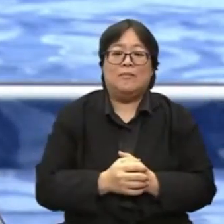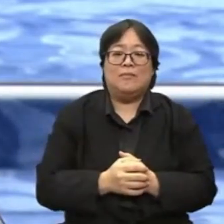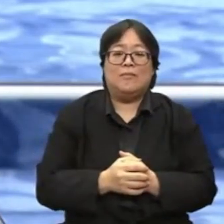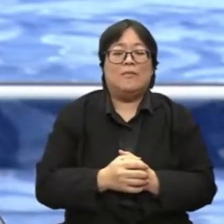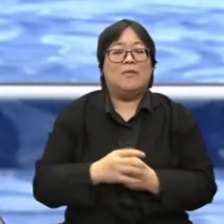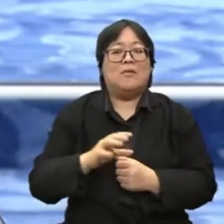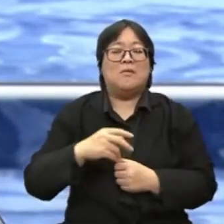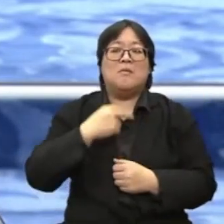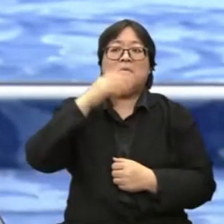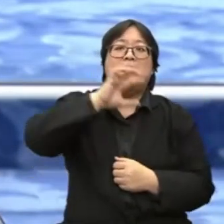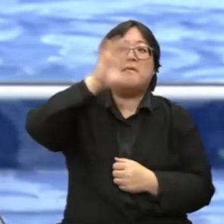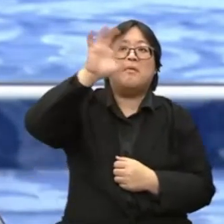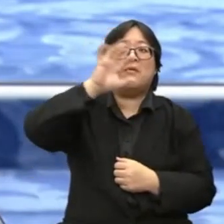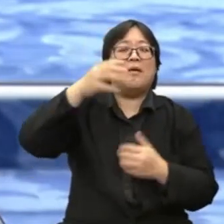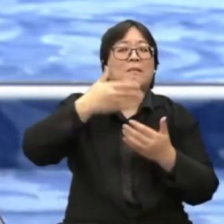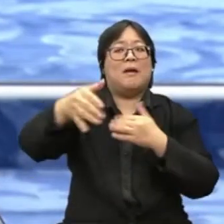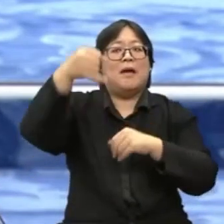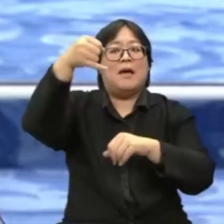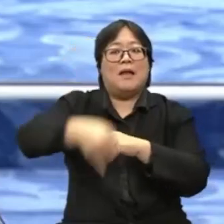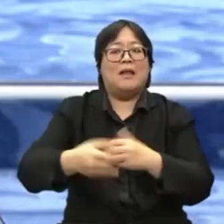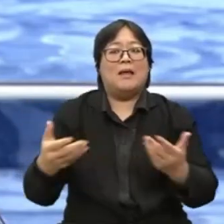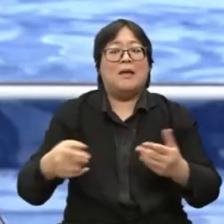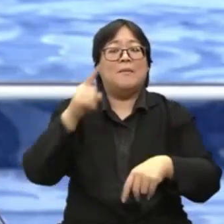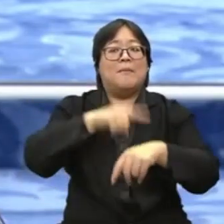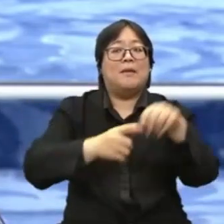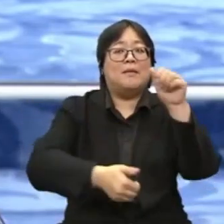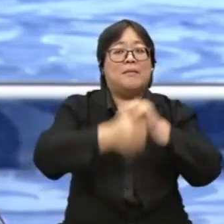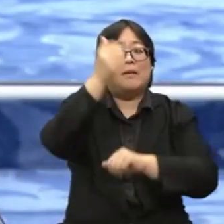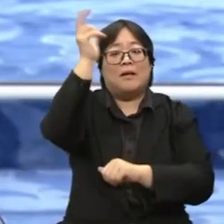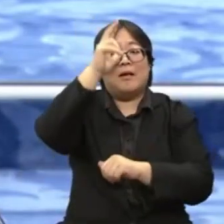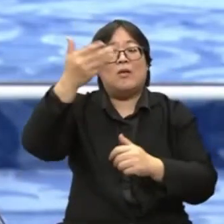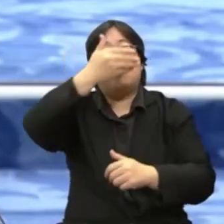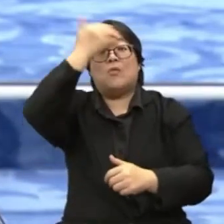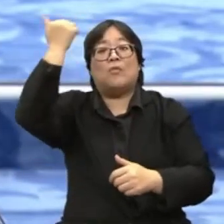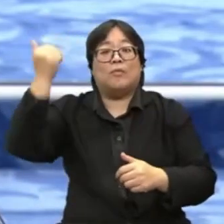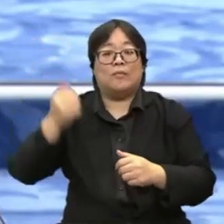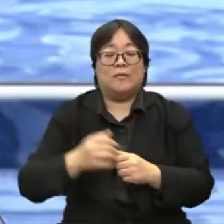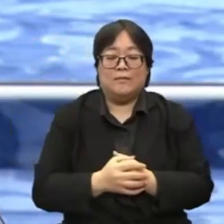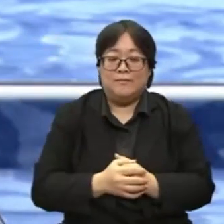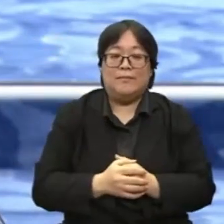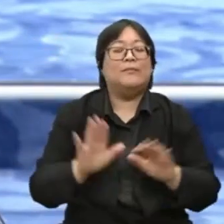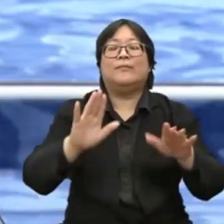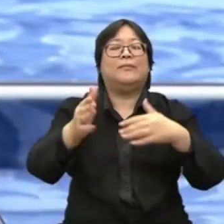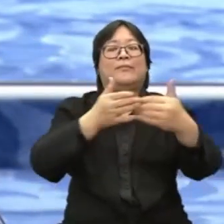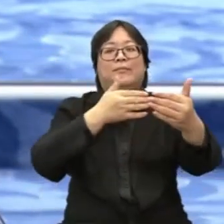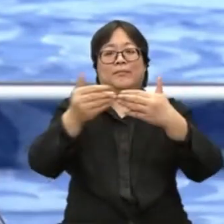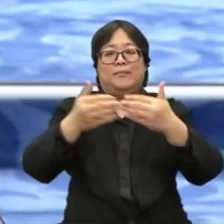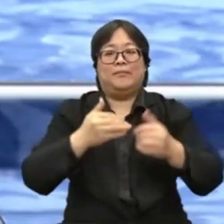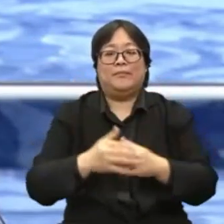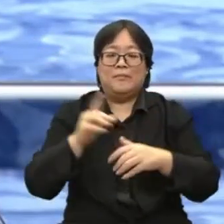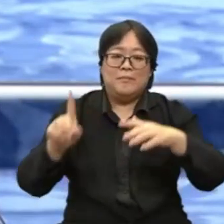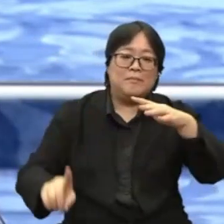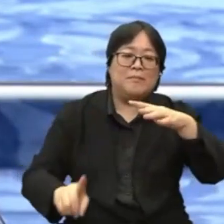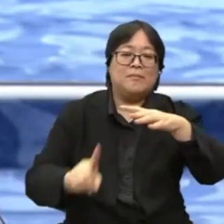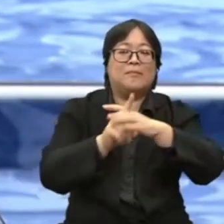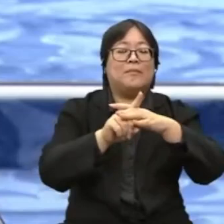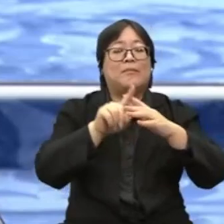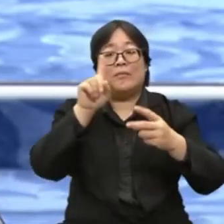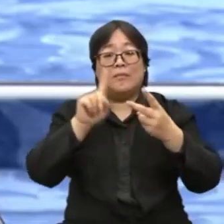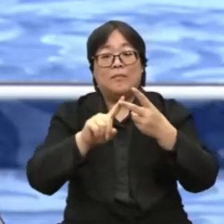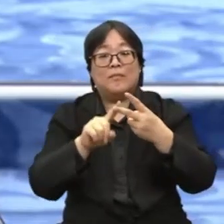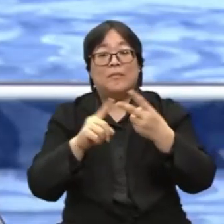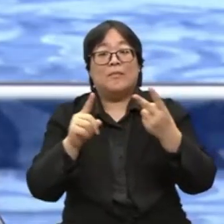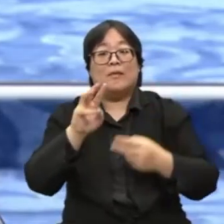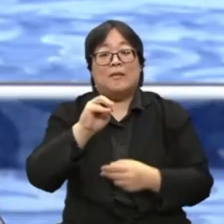melaungkan lepas dah kalah Bila Masa menang dalam kerajaan Terlupa dalam hal ini tapi tak apa dibangkitkan soalan yang kedua